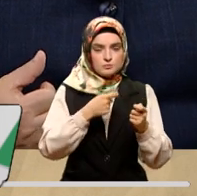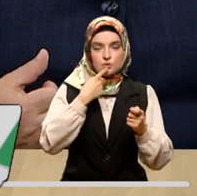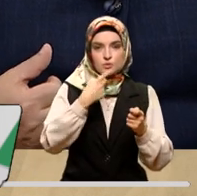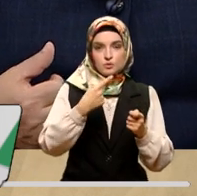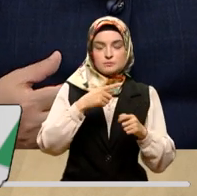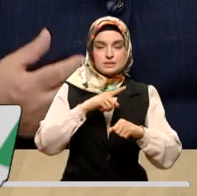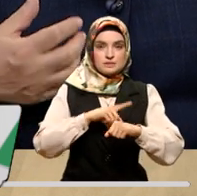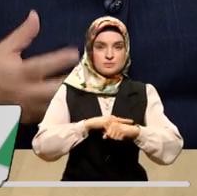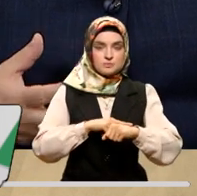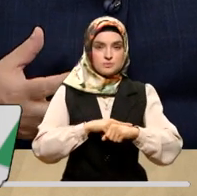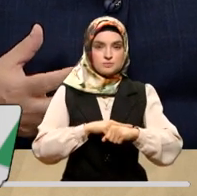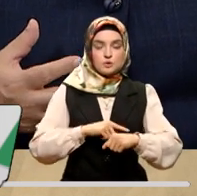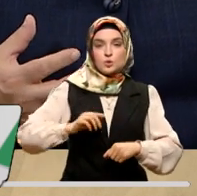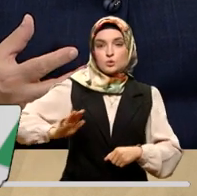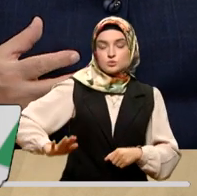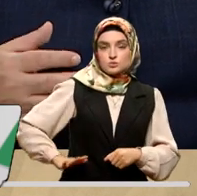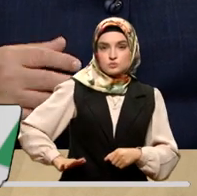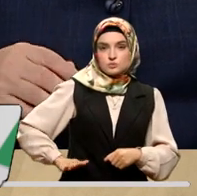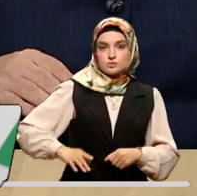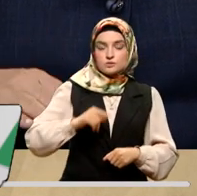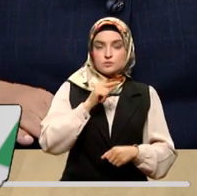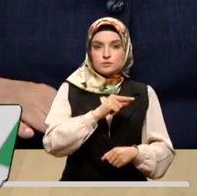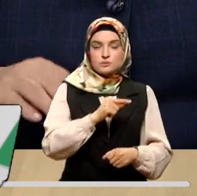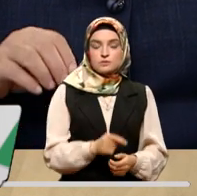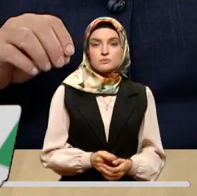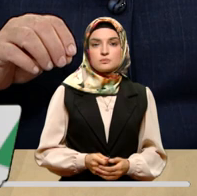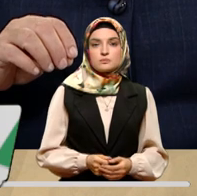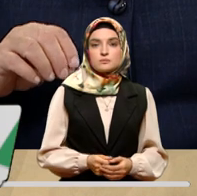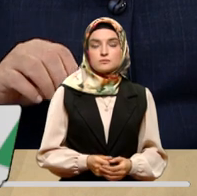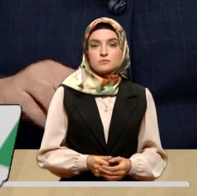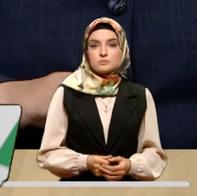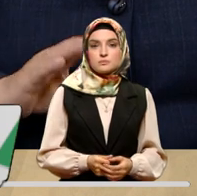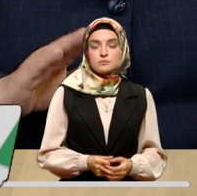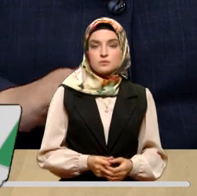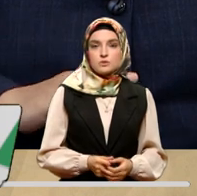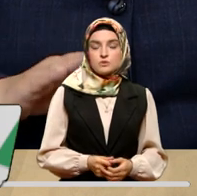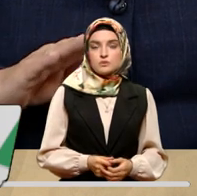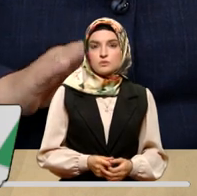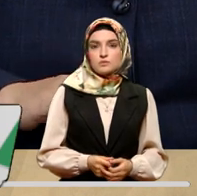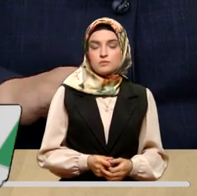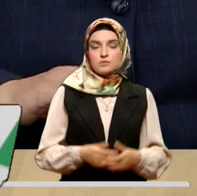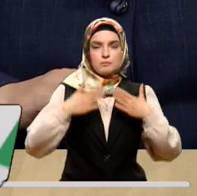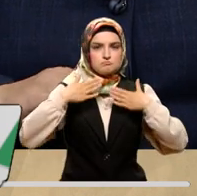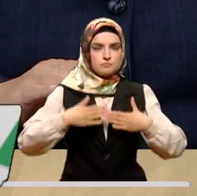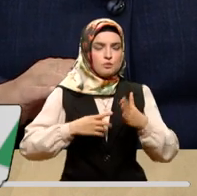zaman çocuğun o biyolojik gelişiminden